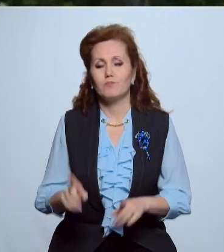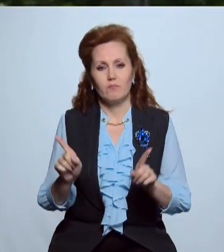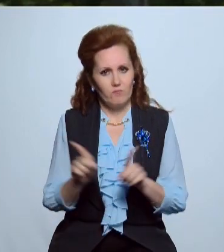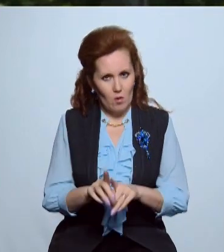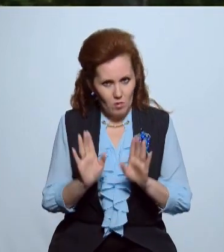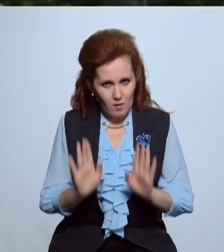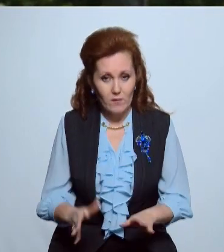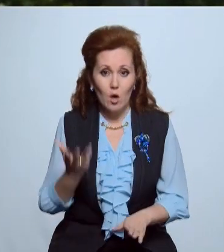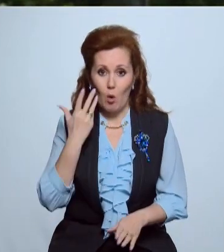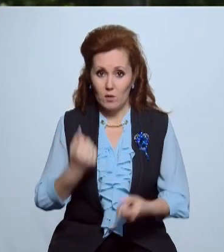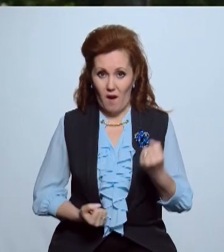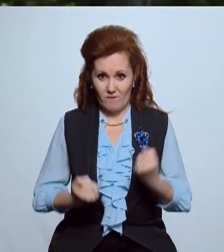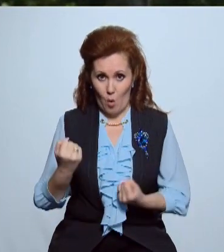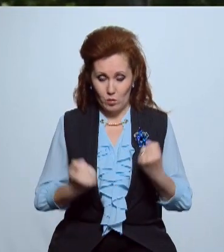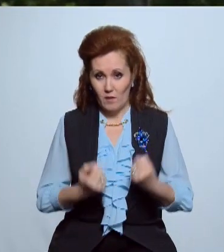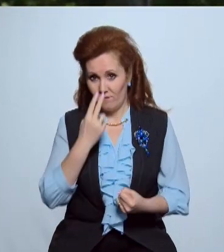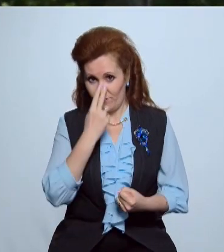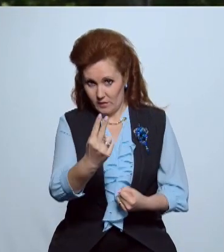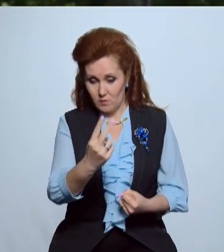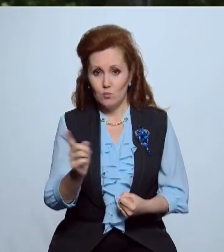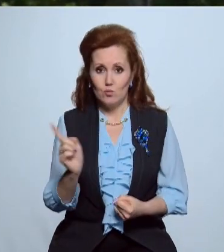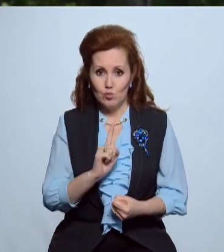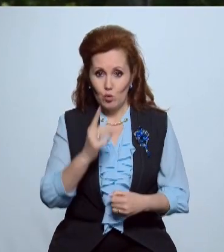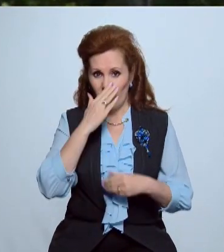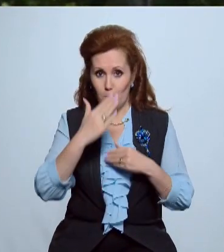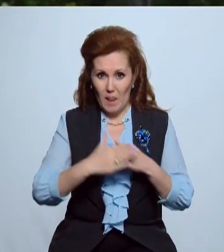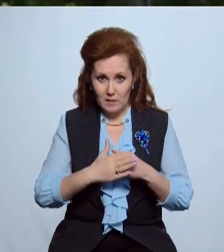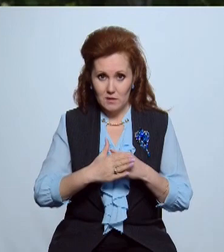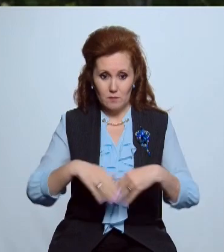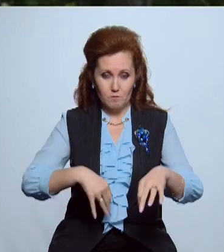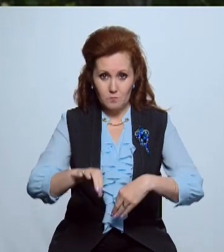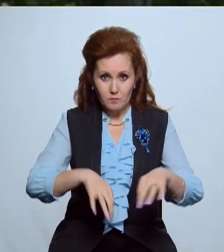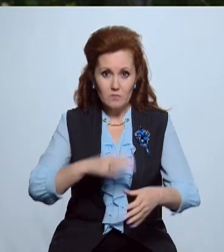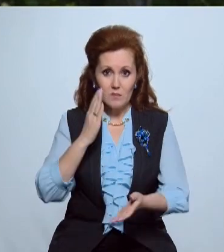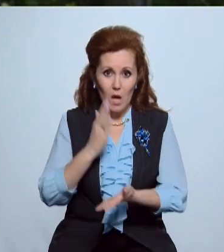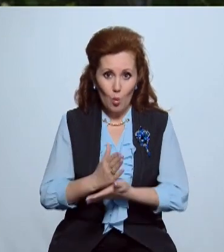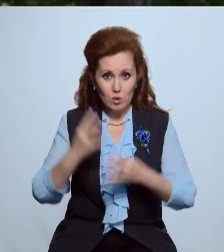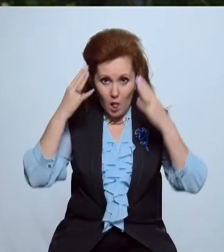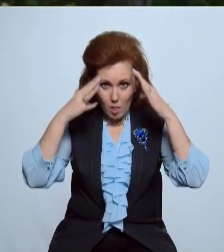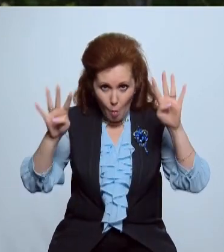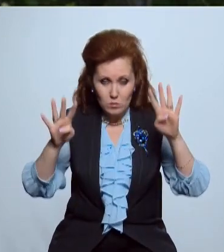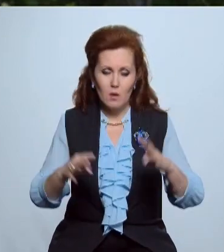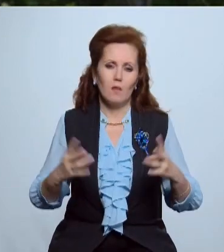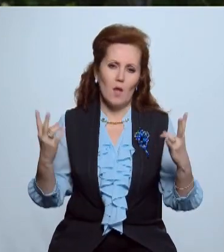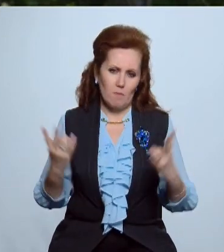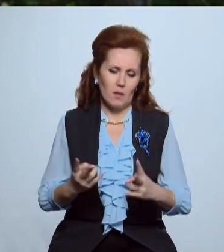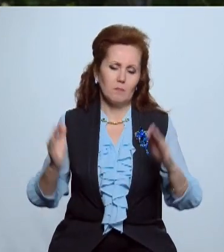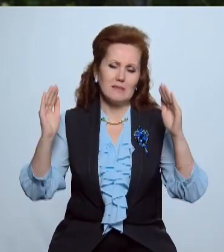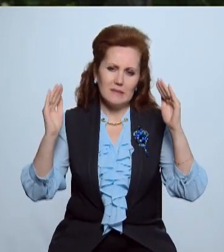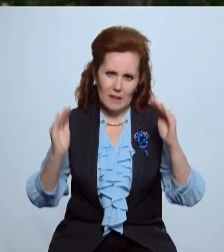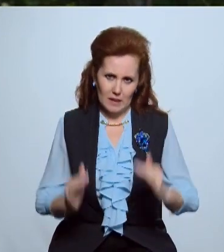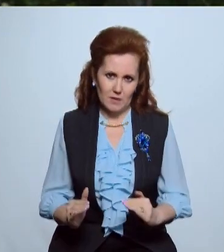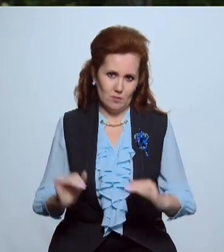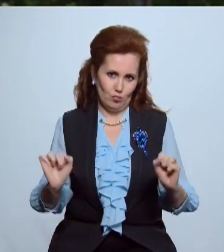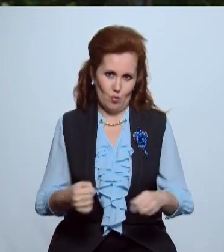когда водитель видит о том, что вблизи проезжей части находится дикое животное, все-таки необходимо снизить